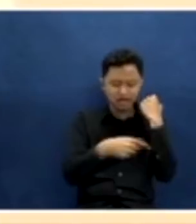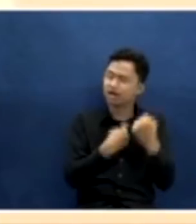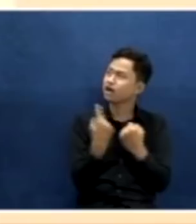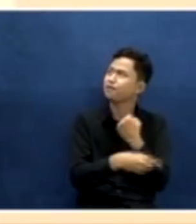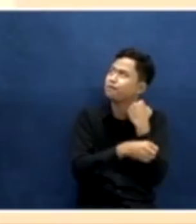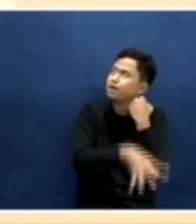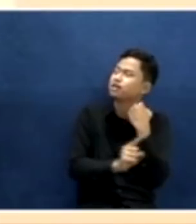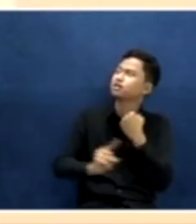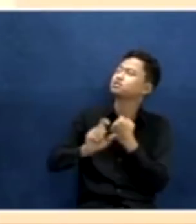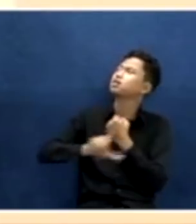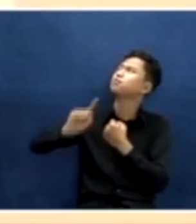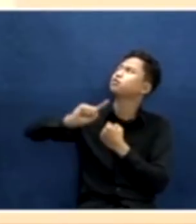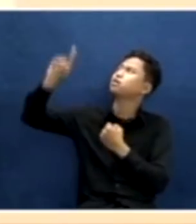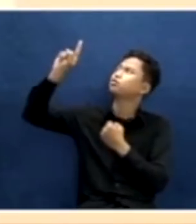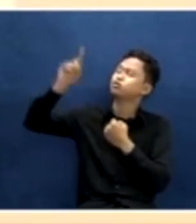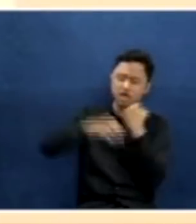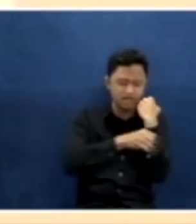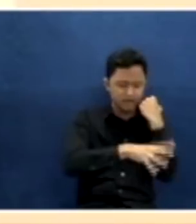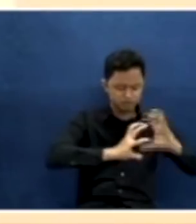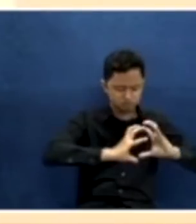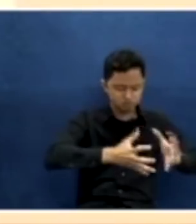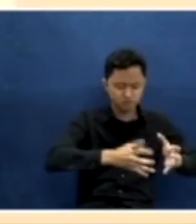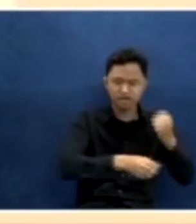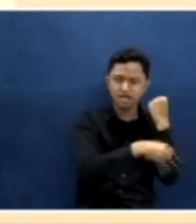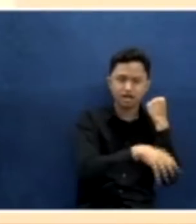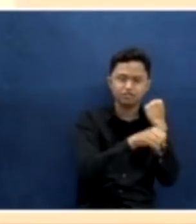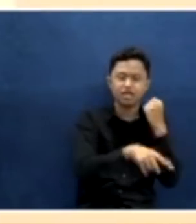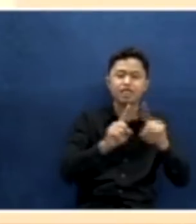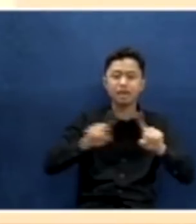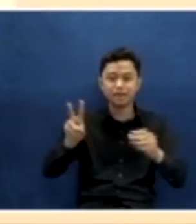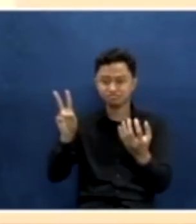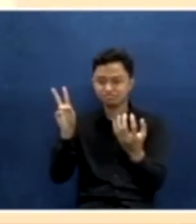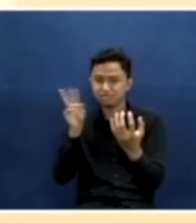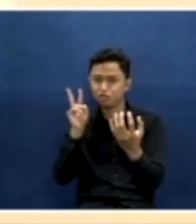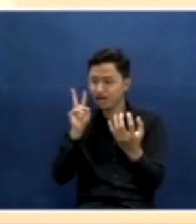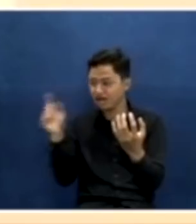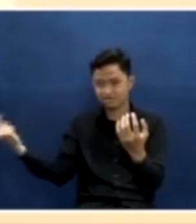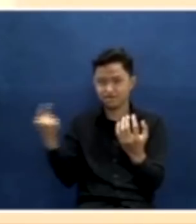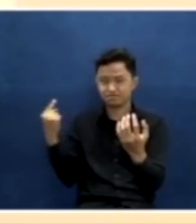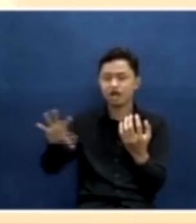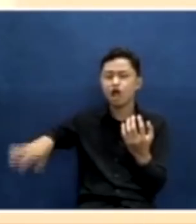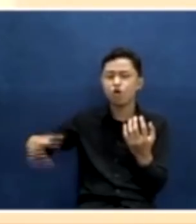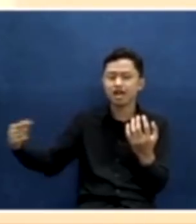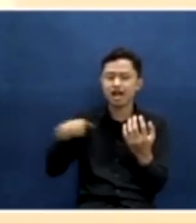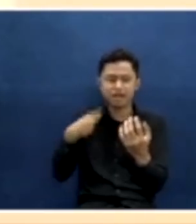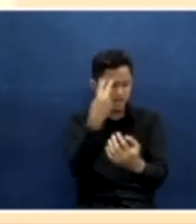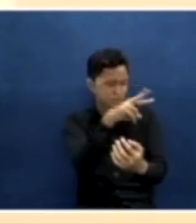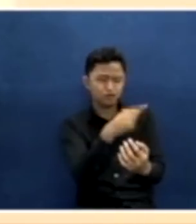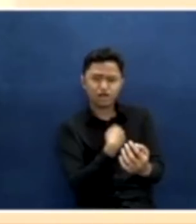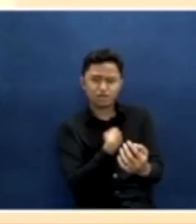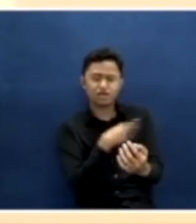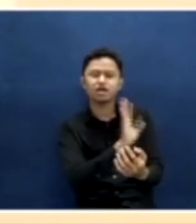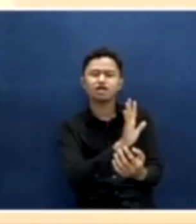kami data kami kemudian membasahi bumi tetapi saudara-saudara kami tidak pernah memperdulikan darah kami kami menuntut hak kami ya